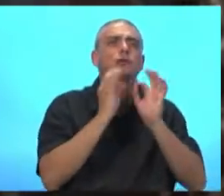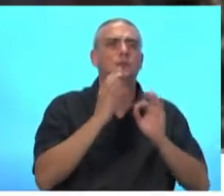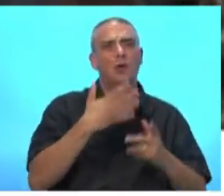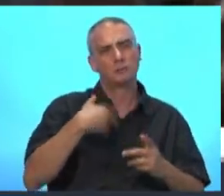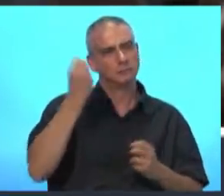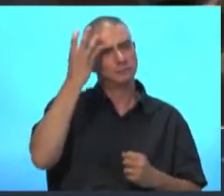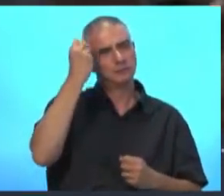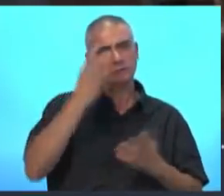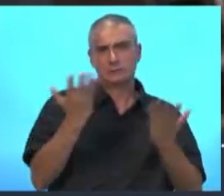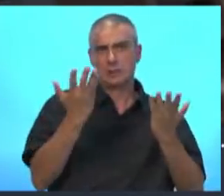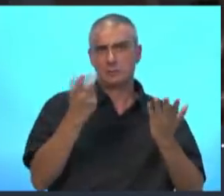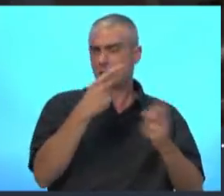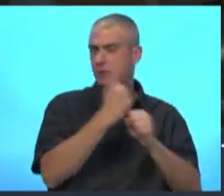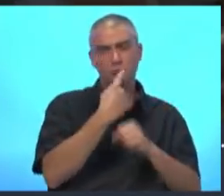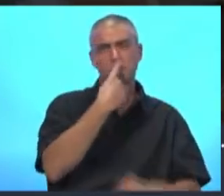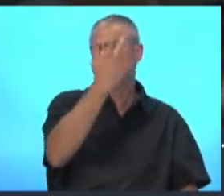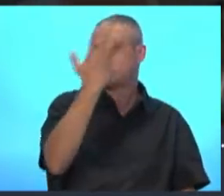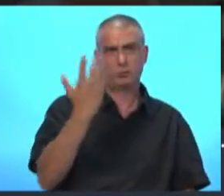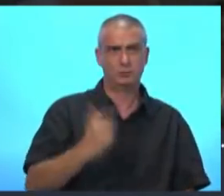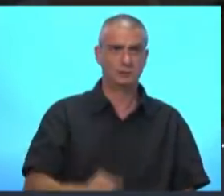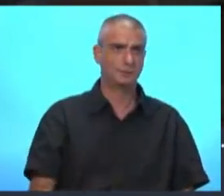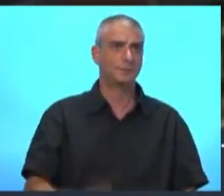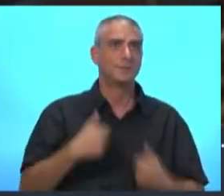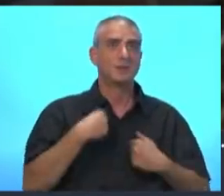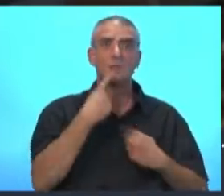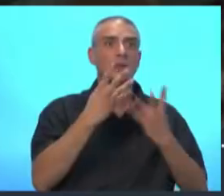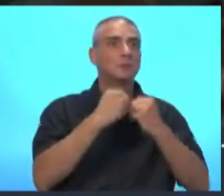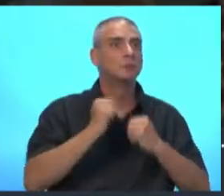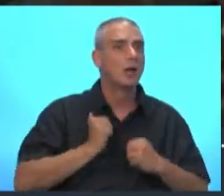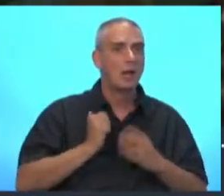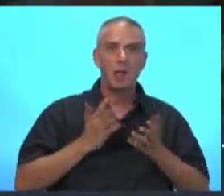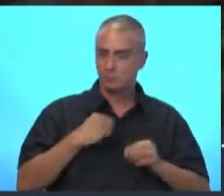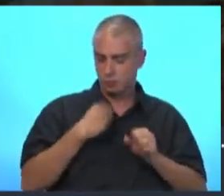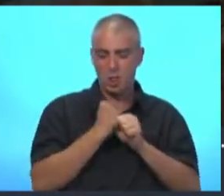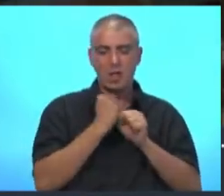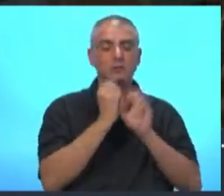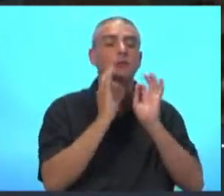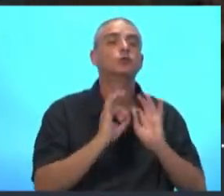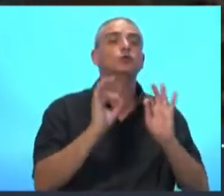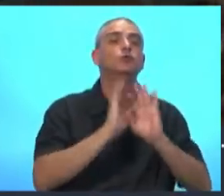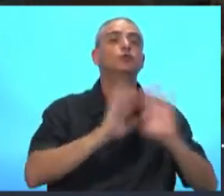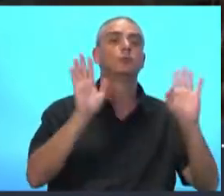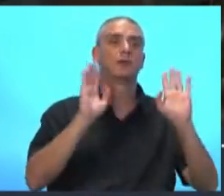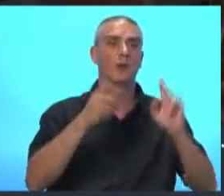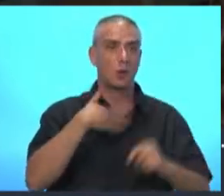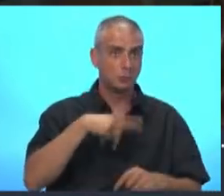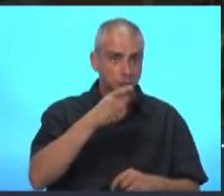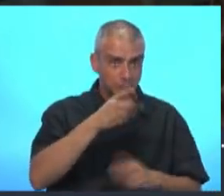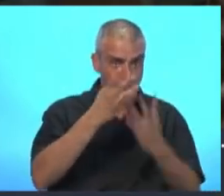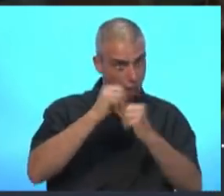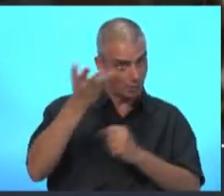תוהמה, אילבסו זה מה בידהום יעמלו. אני בחקי לאהל ג'נדון אבני בריא מעמל אישי, הום בידהום בס ירדו אהלי לקטיל,